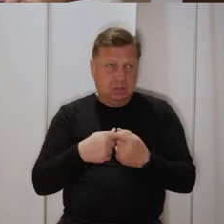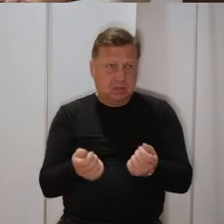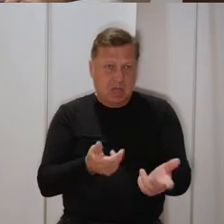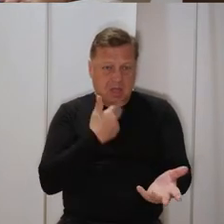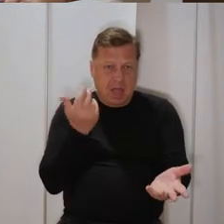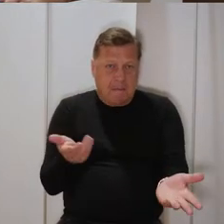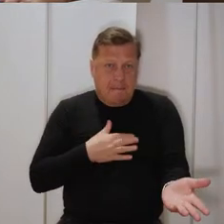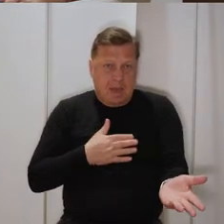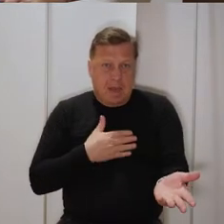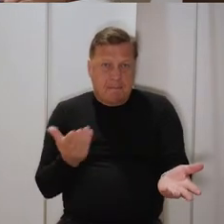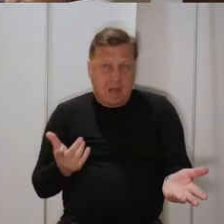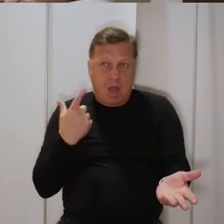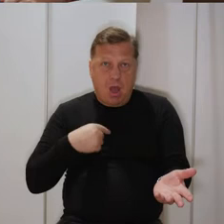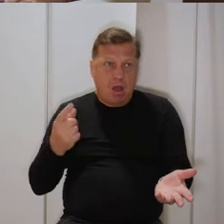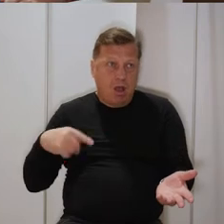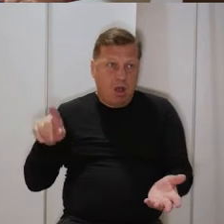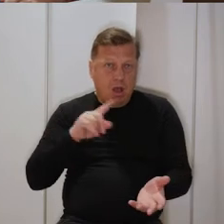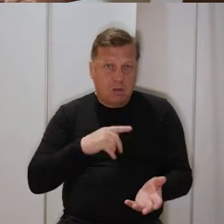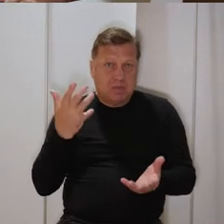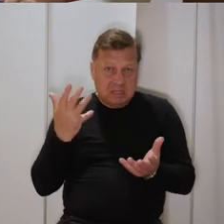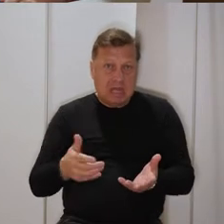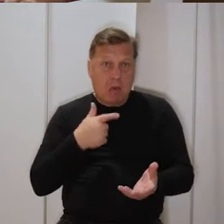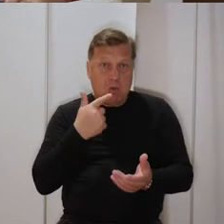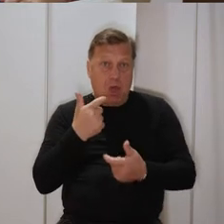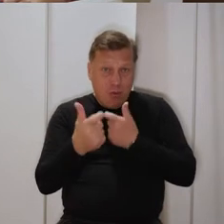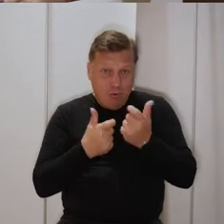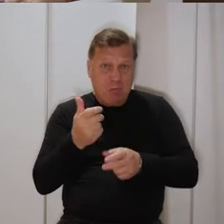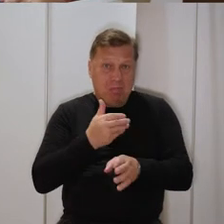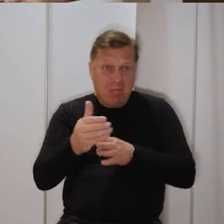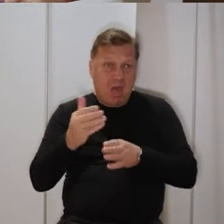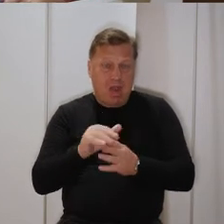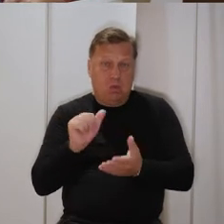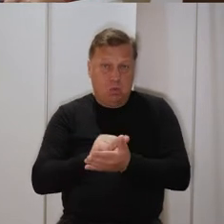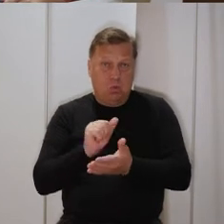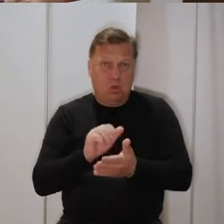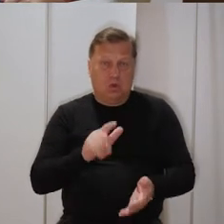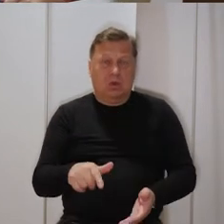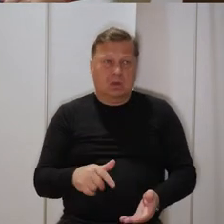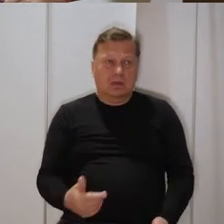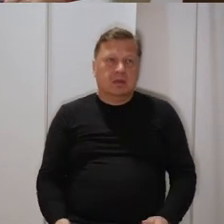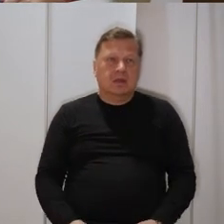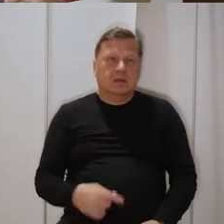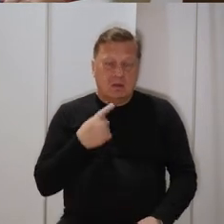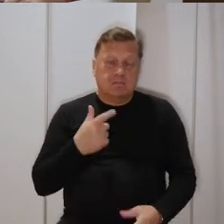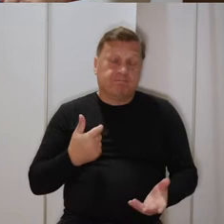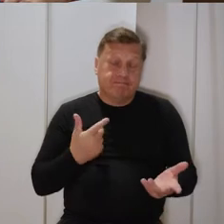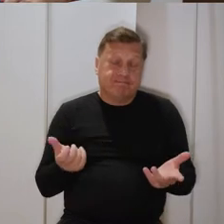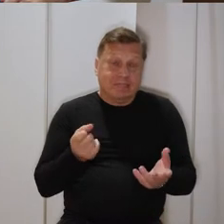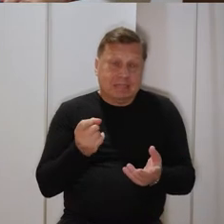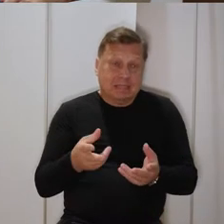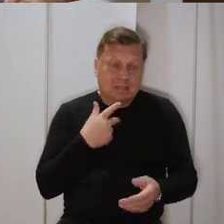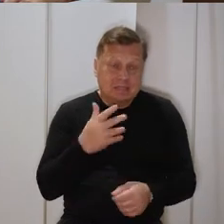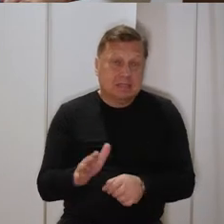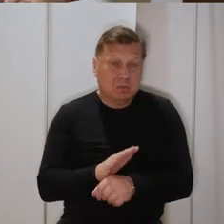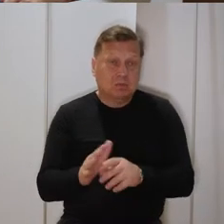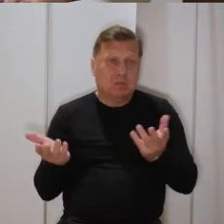to jeszcze były osoby, które te komiksy chciały robić. Więc tak, jest to uzupełnienie pewnej luki.